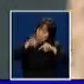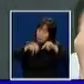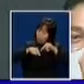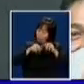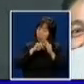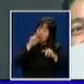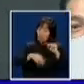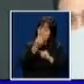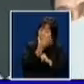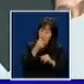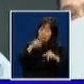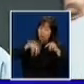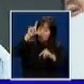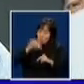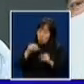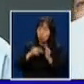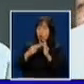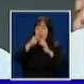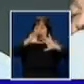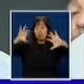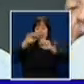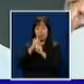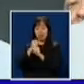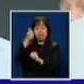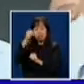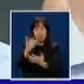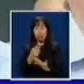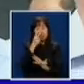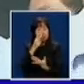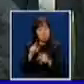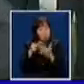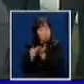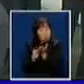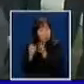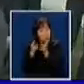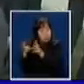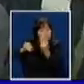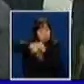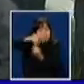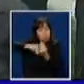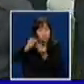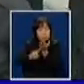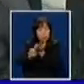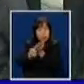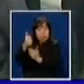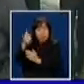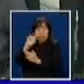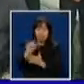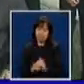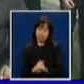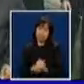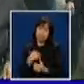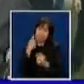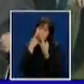านนายกครับว่าจะมีกลืนในการแก้ปัญหาเศรษฐกิจขนาดไหนใช่มั้ยฮะผม จริงจริงก็เป็นเรื่องแปลกครับอย่างที่ผมบ